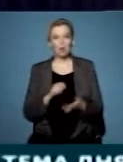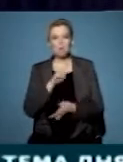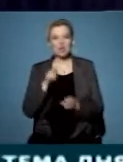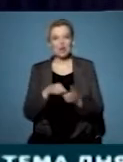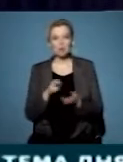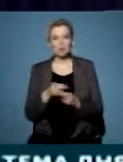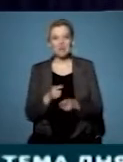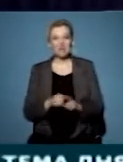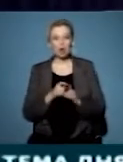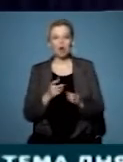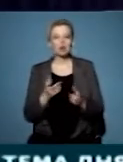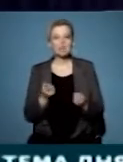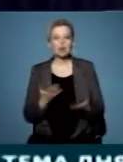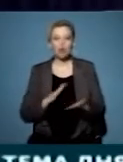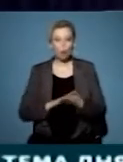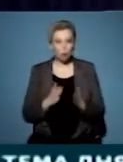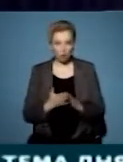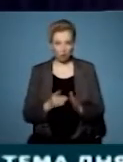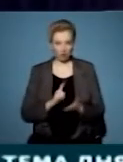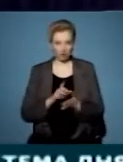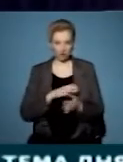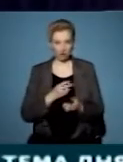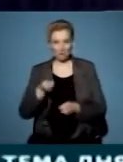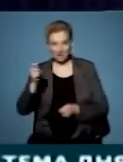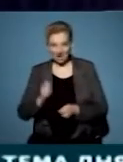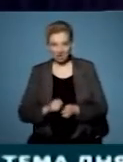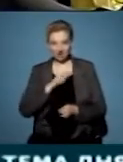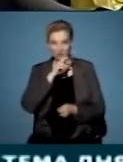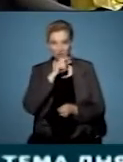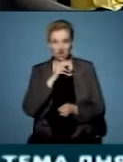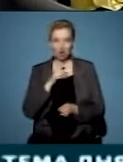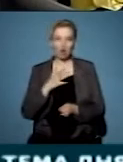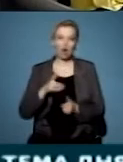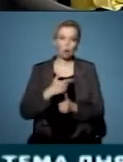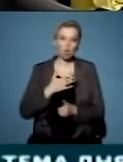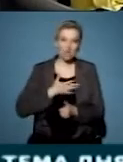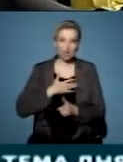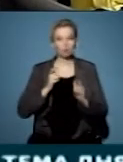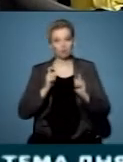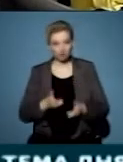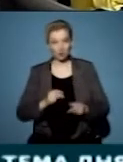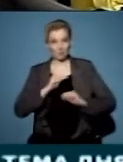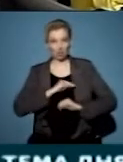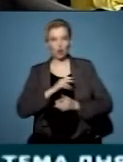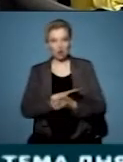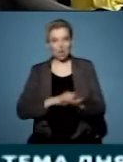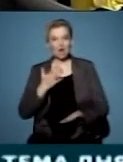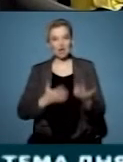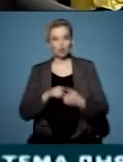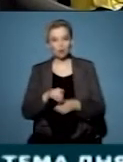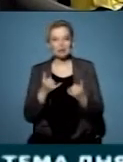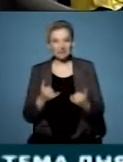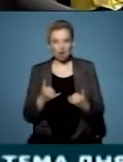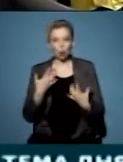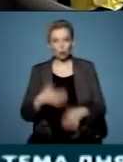Риторичне. Власне, за яких умов тоді мають приїхати в Чернівці або наші зголоситися працювати далі, якщо вони зараз